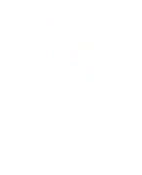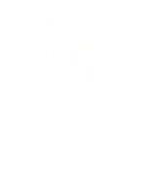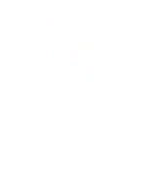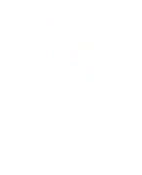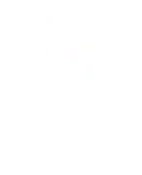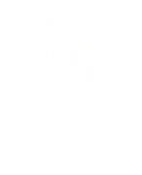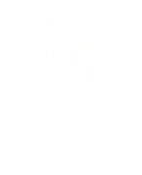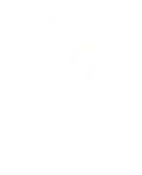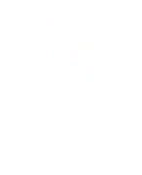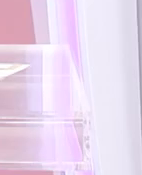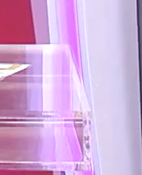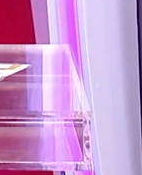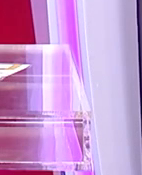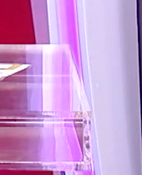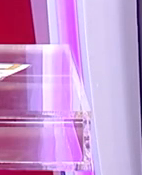KPM.